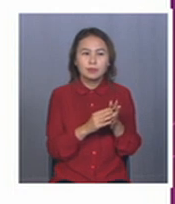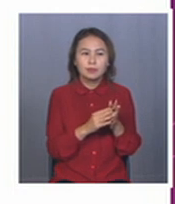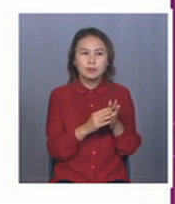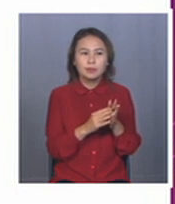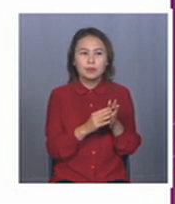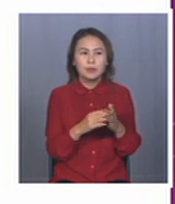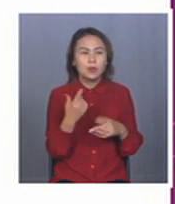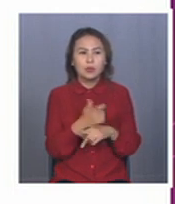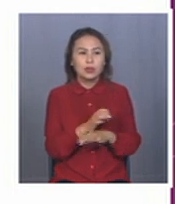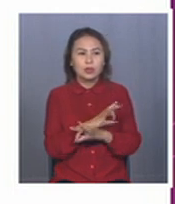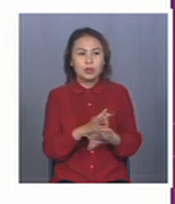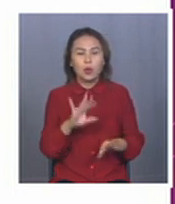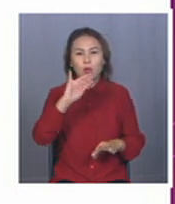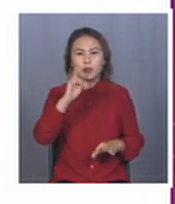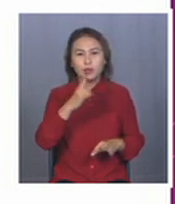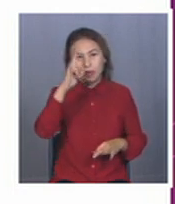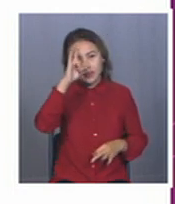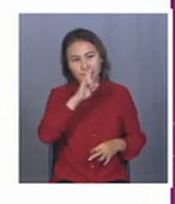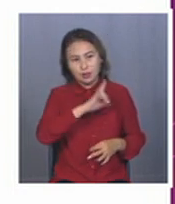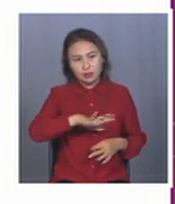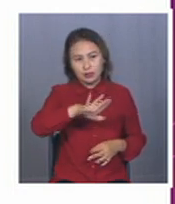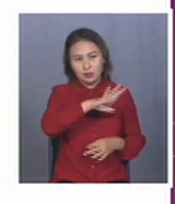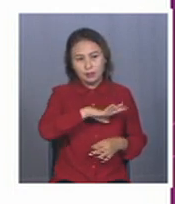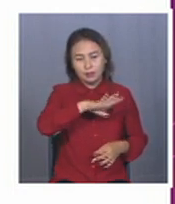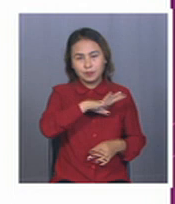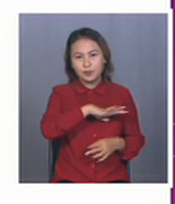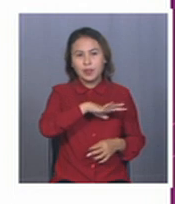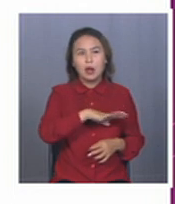өте жақсы оңтүстік Қазақстанда, ал бау-бақша